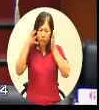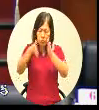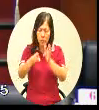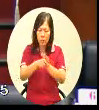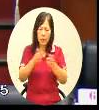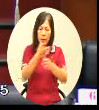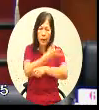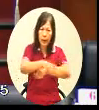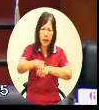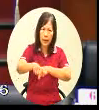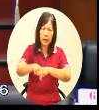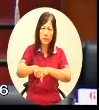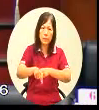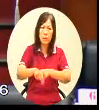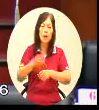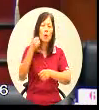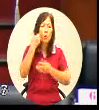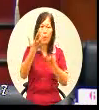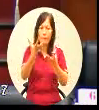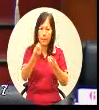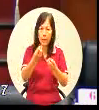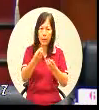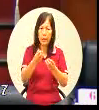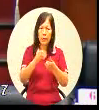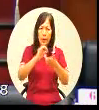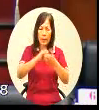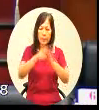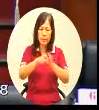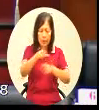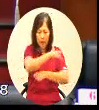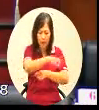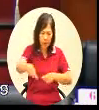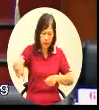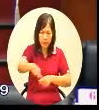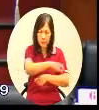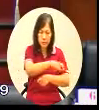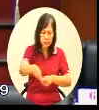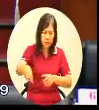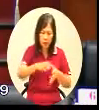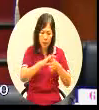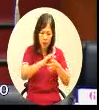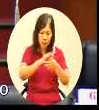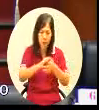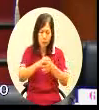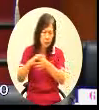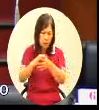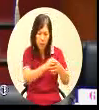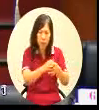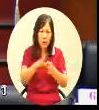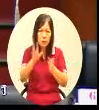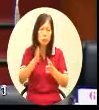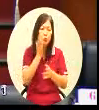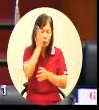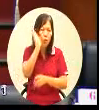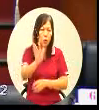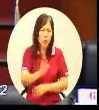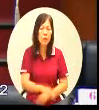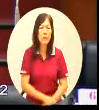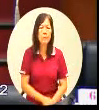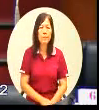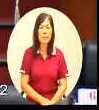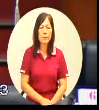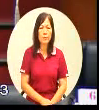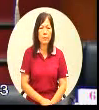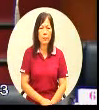区的，如果没有，也必须在横向协调方面是相当顺畅的，因为过去待会会提到的，其